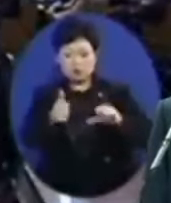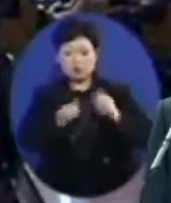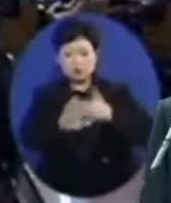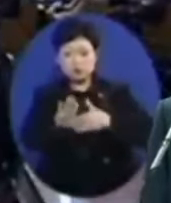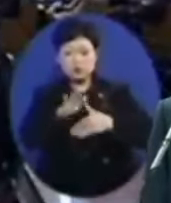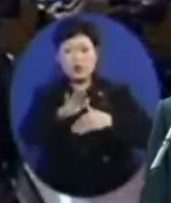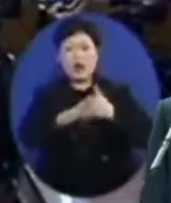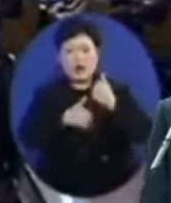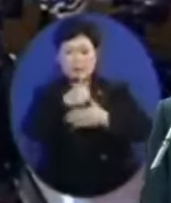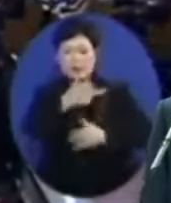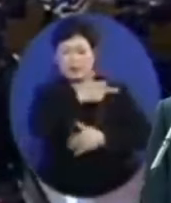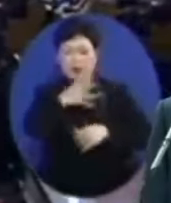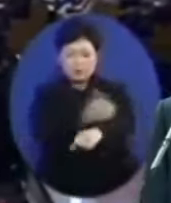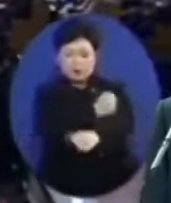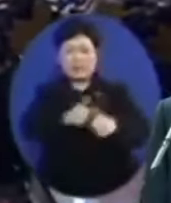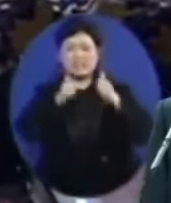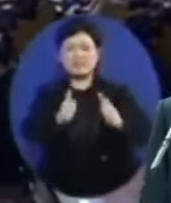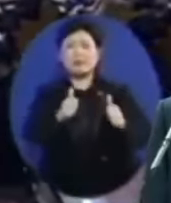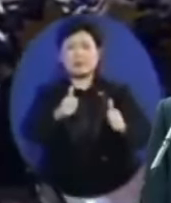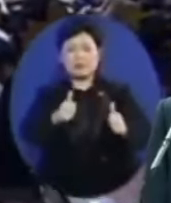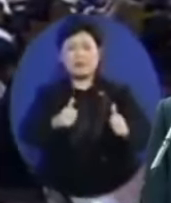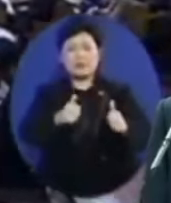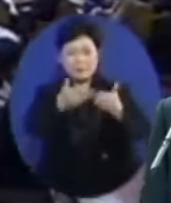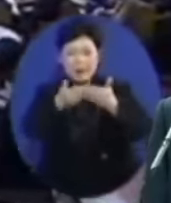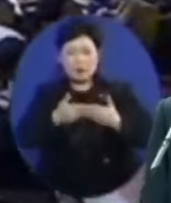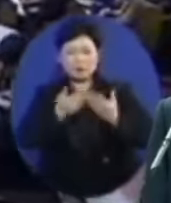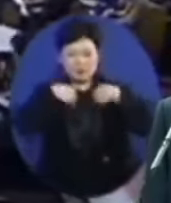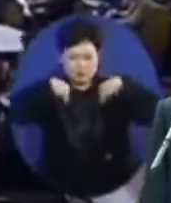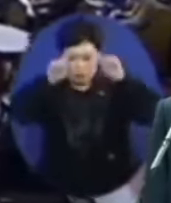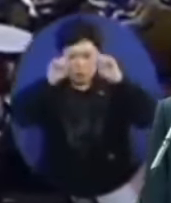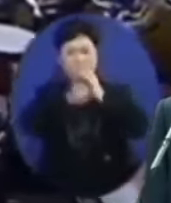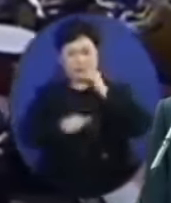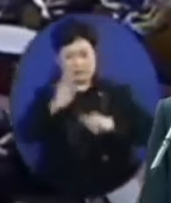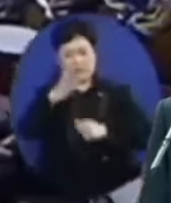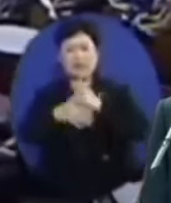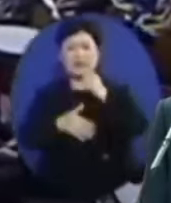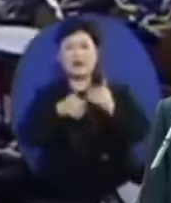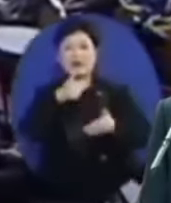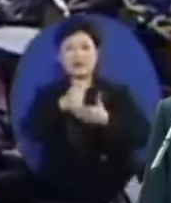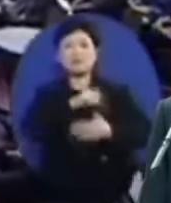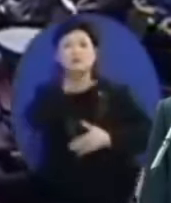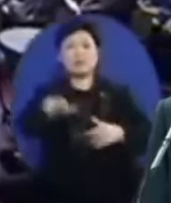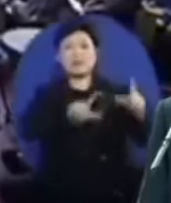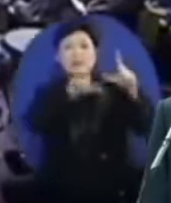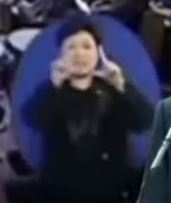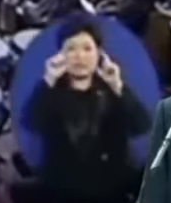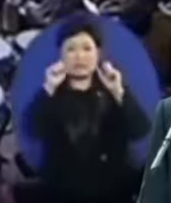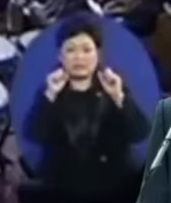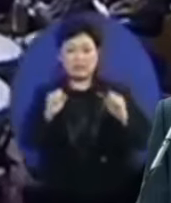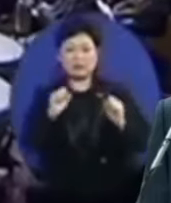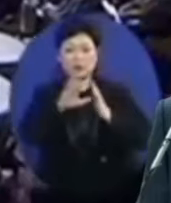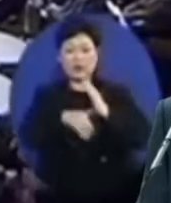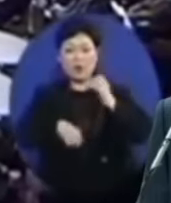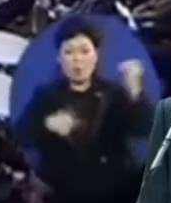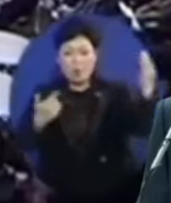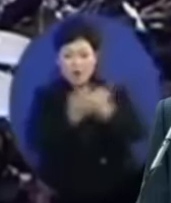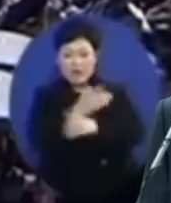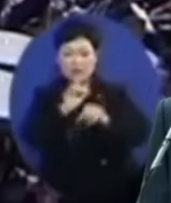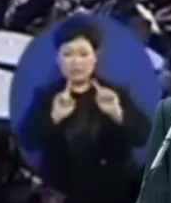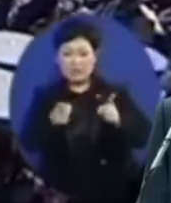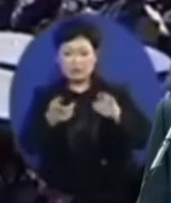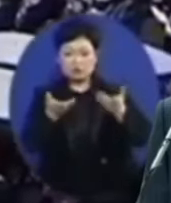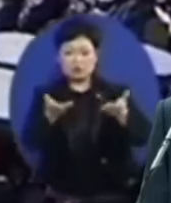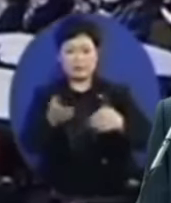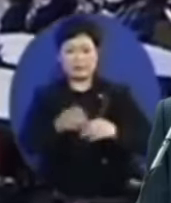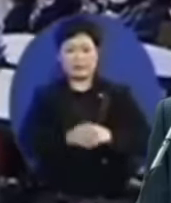심판을 받게 되고 지옥으로 떨어지게 되는 것입니다. 하나님은 우리가 살아있는 동안에는 회개할 기회를 주고 오래